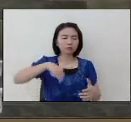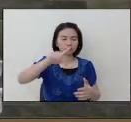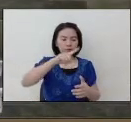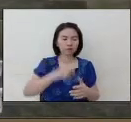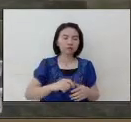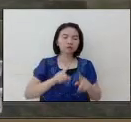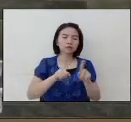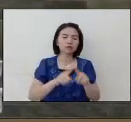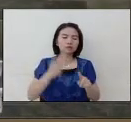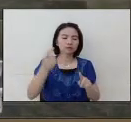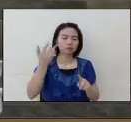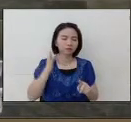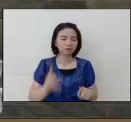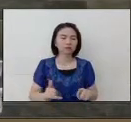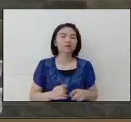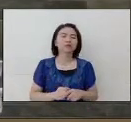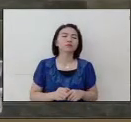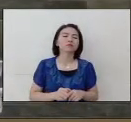your throne tonight.